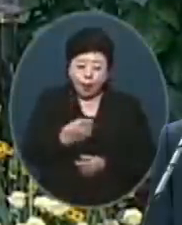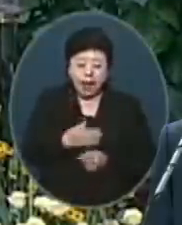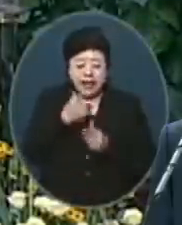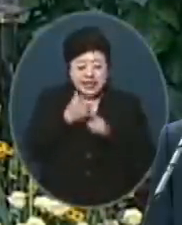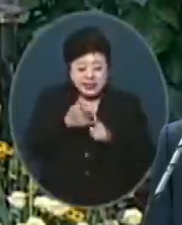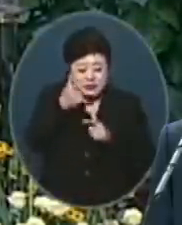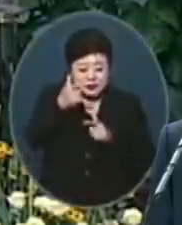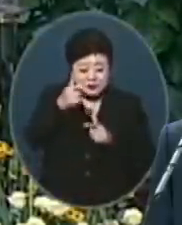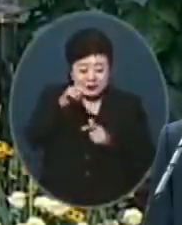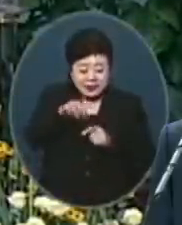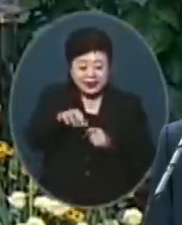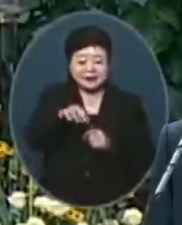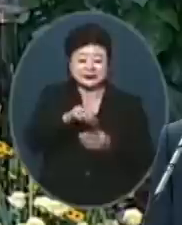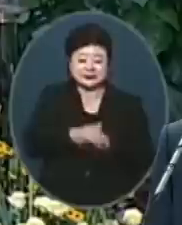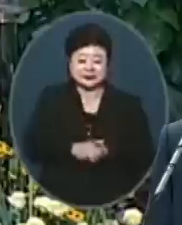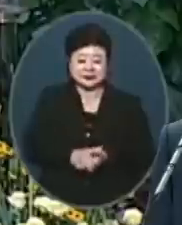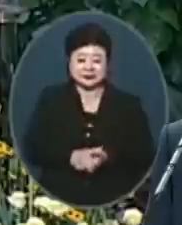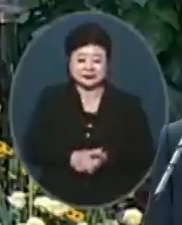예수님께